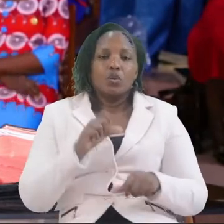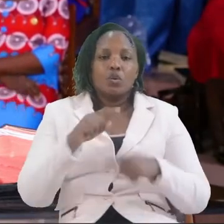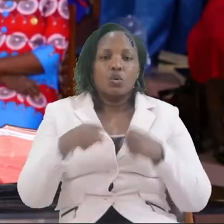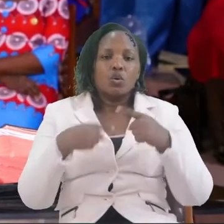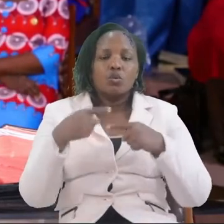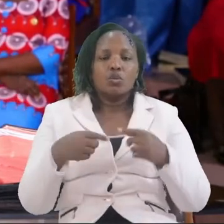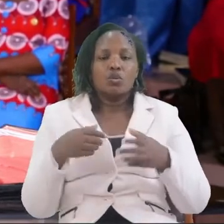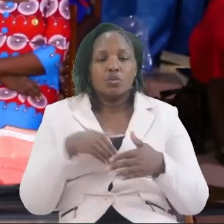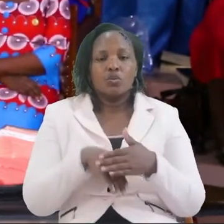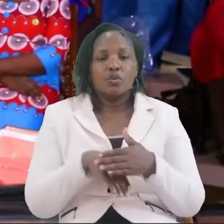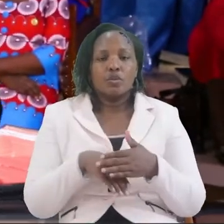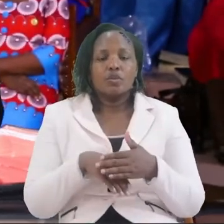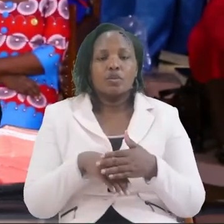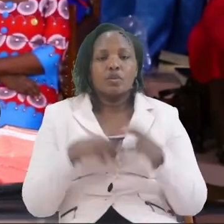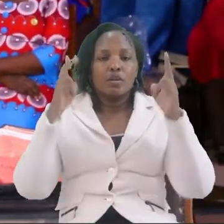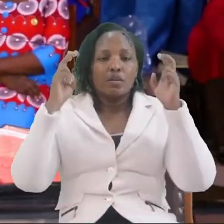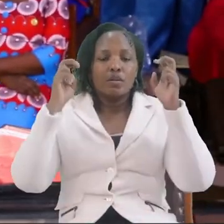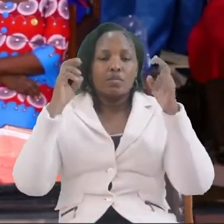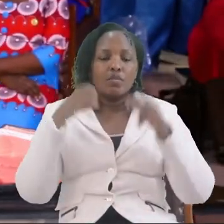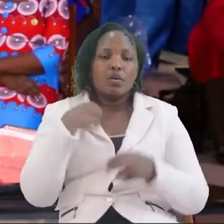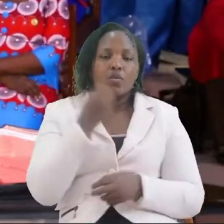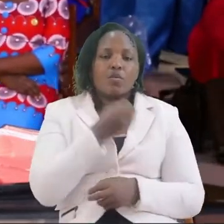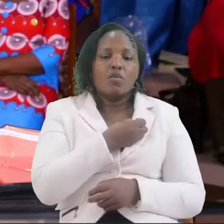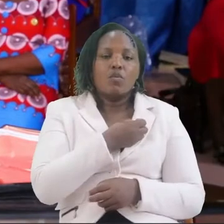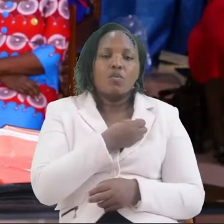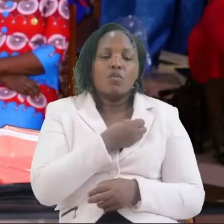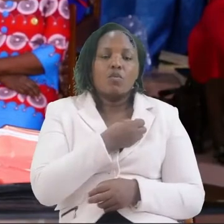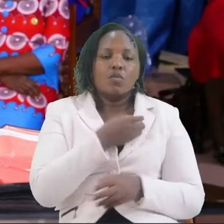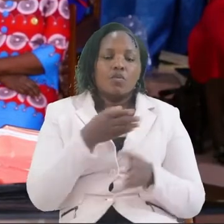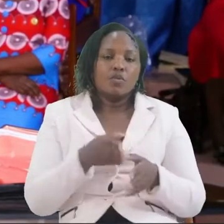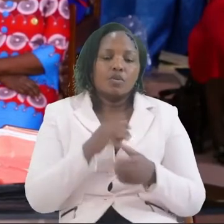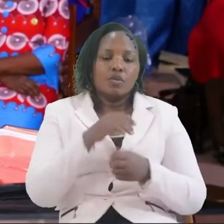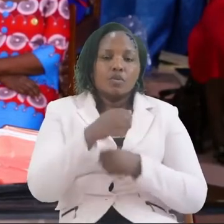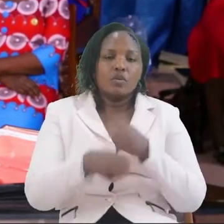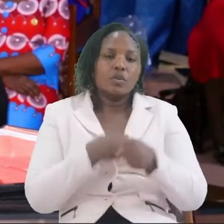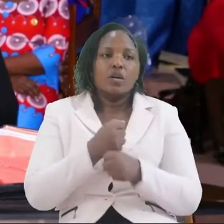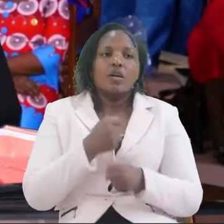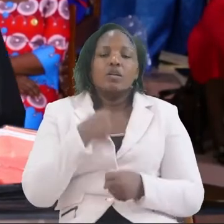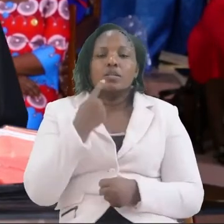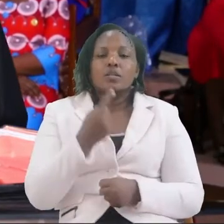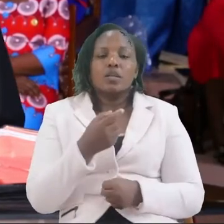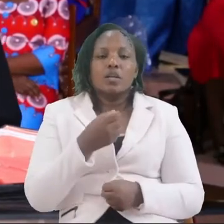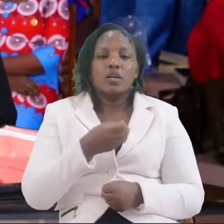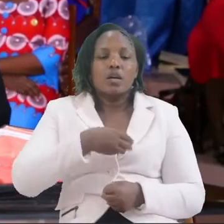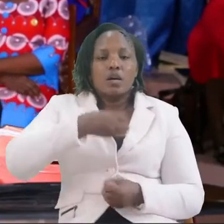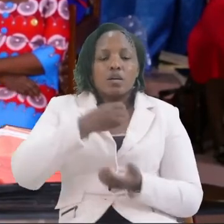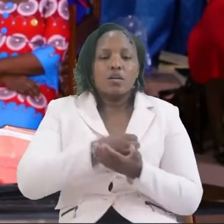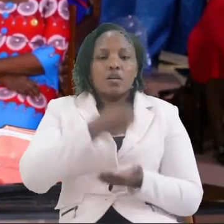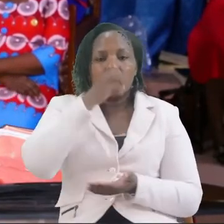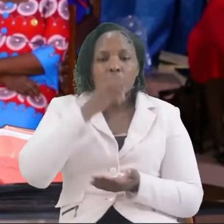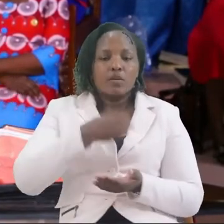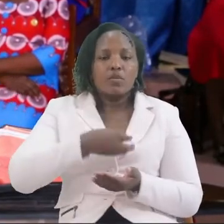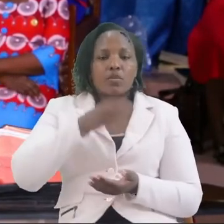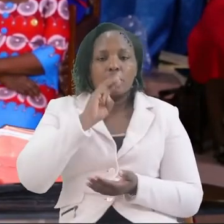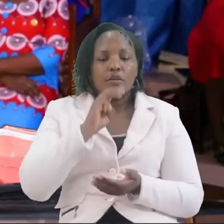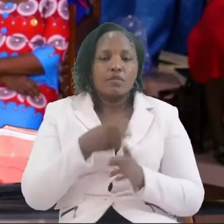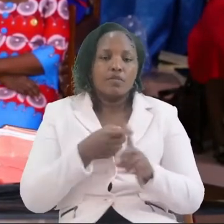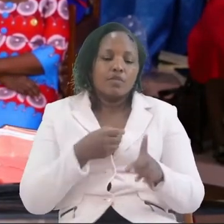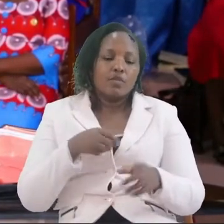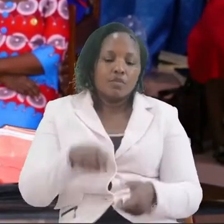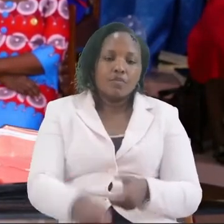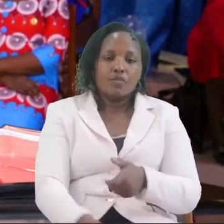Tunaendelea katika mada yetu ya mwaka na tunasema ni kunywa kutoka kwa kizima.